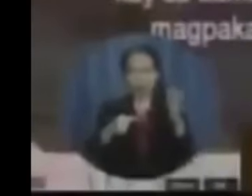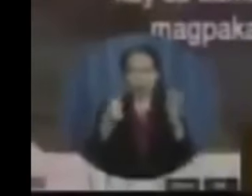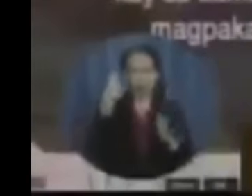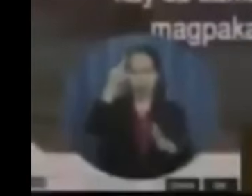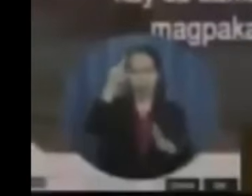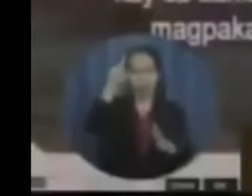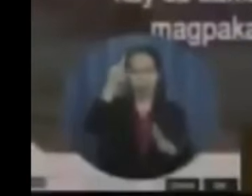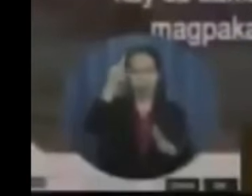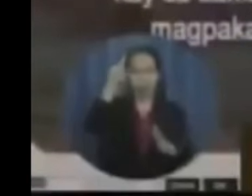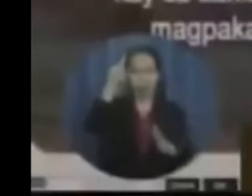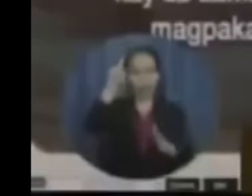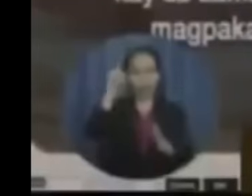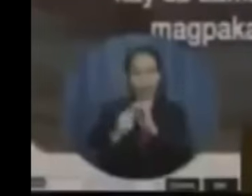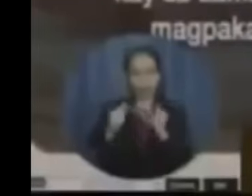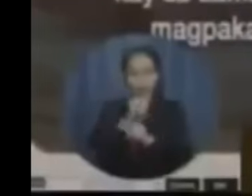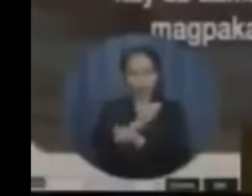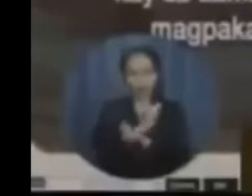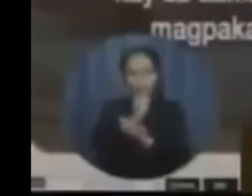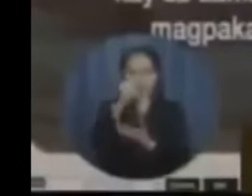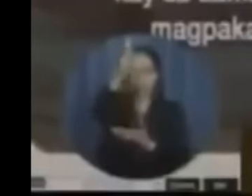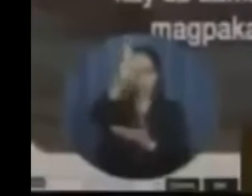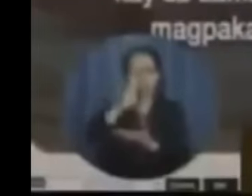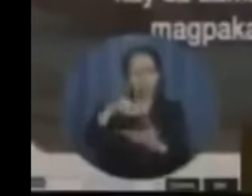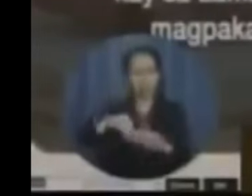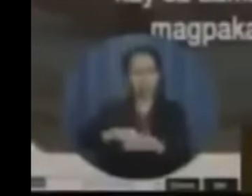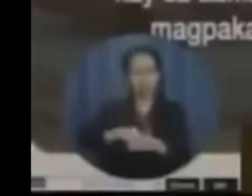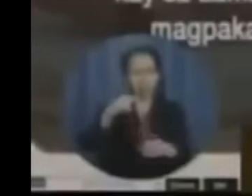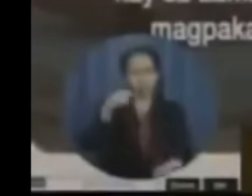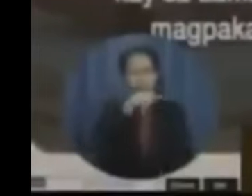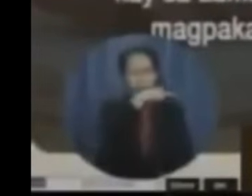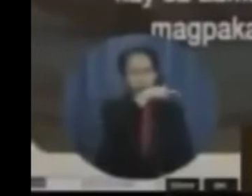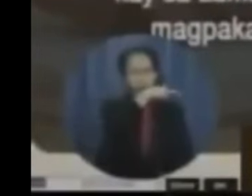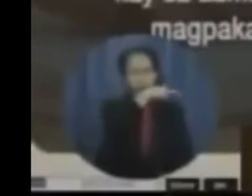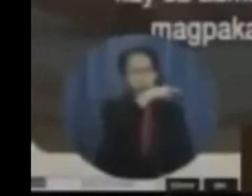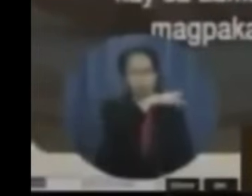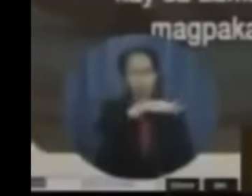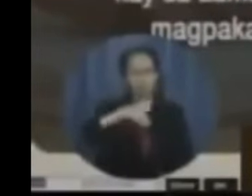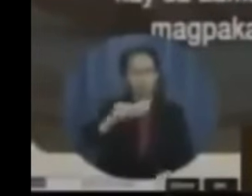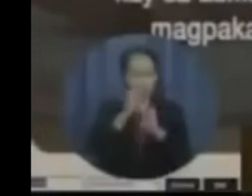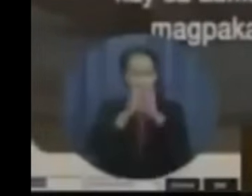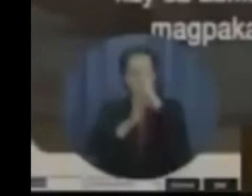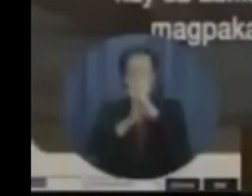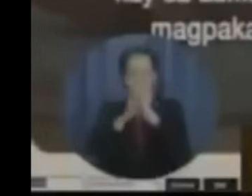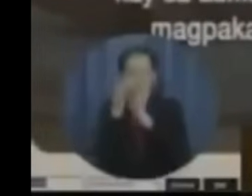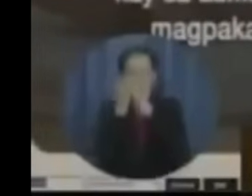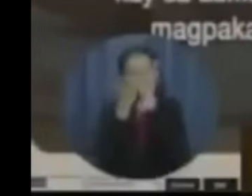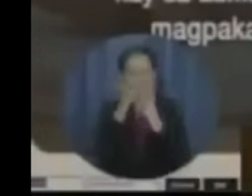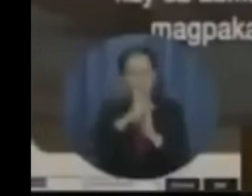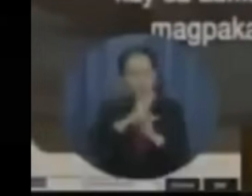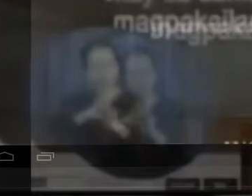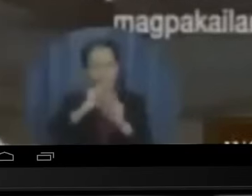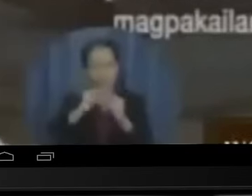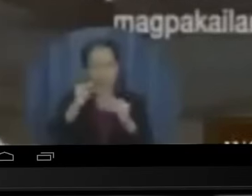Sapagkat pinalitan nila ang katotohanan ng Diyos ng kasinungalingan at sila'y nagsisamba